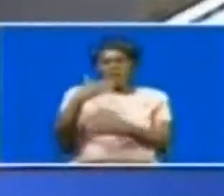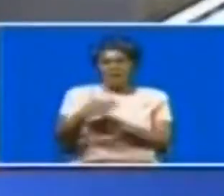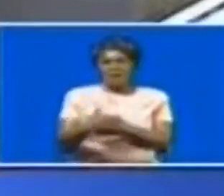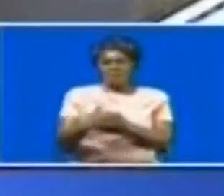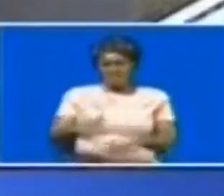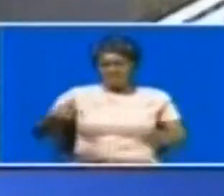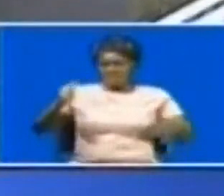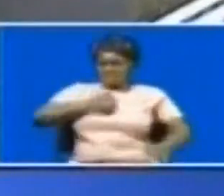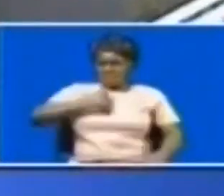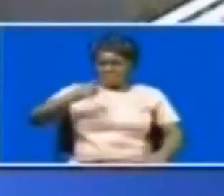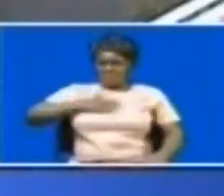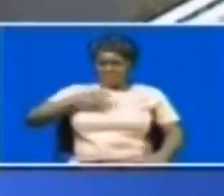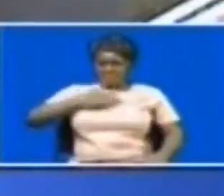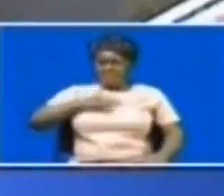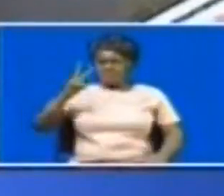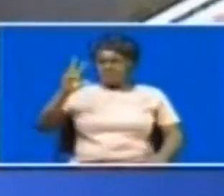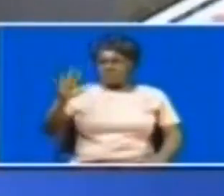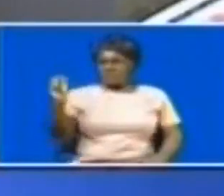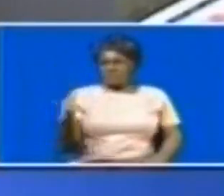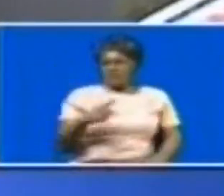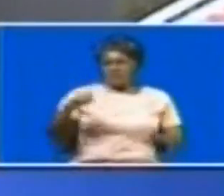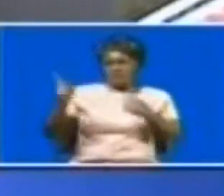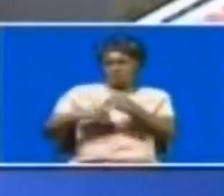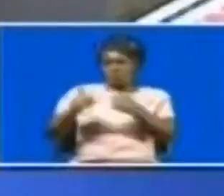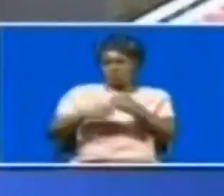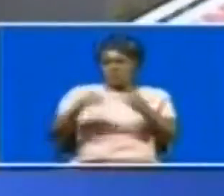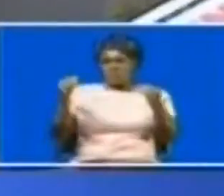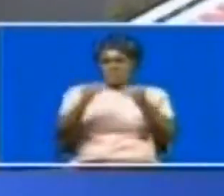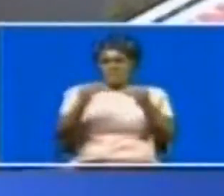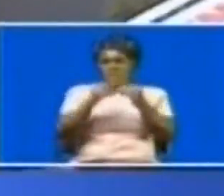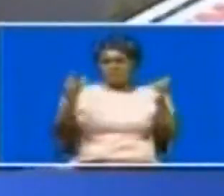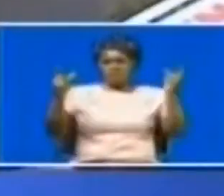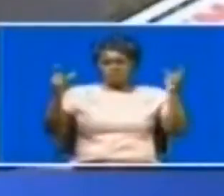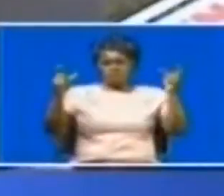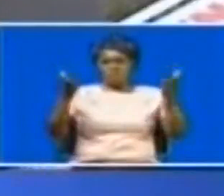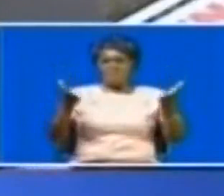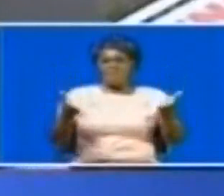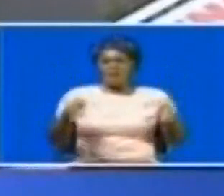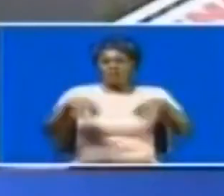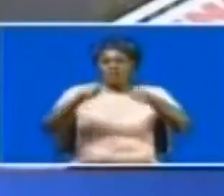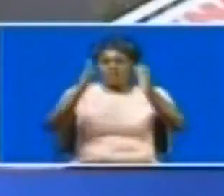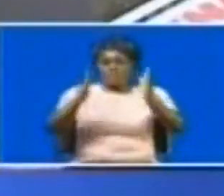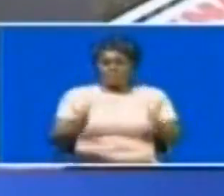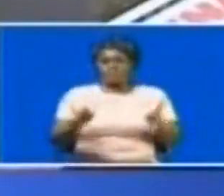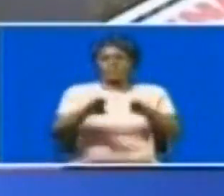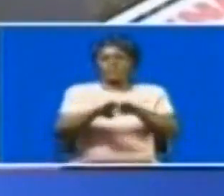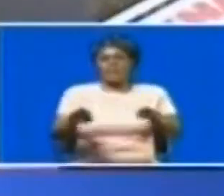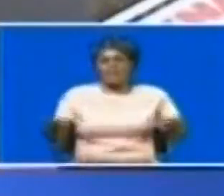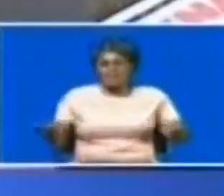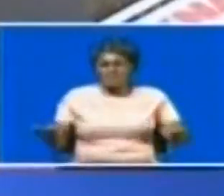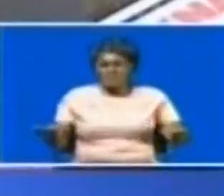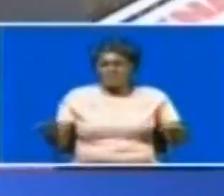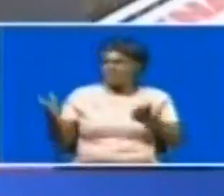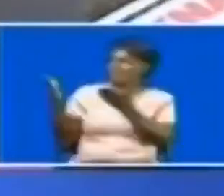ya kujipiga kifua tarehe 25 mwezi Julai kwenye kikao na wanahabari, sasa mwenyekiti wa tume ya kitaifa ya